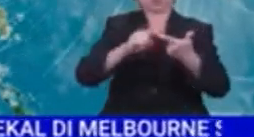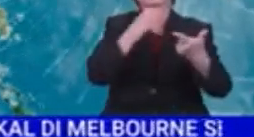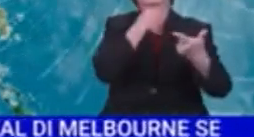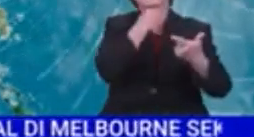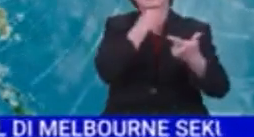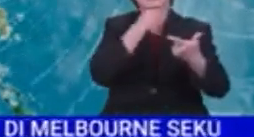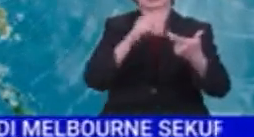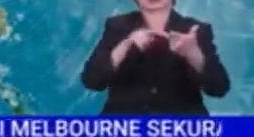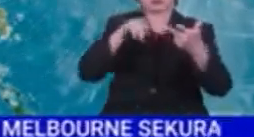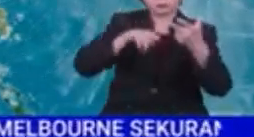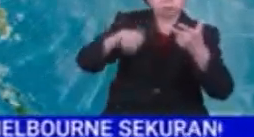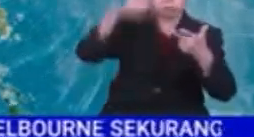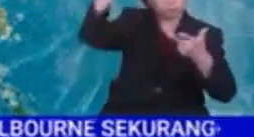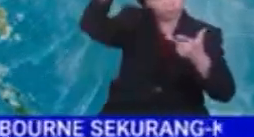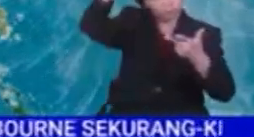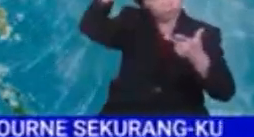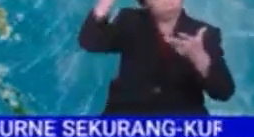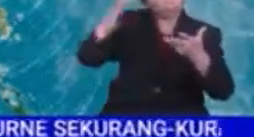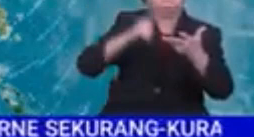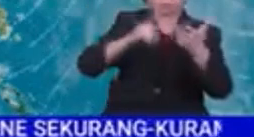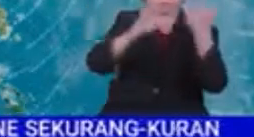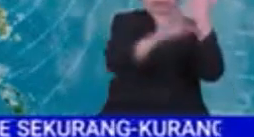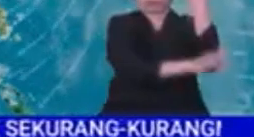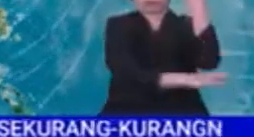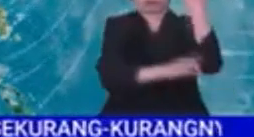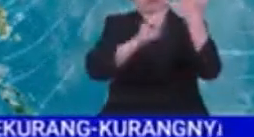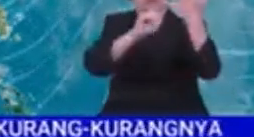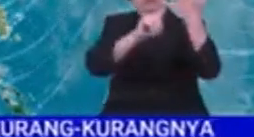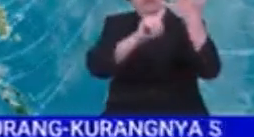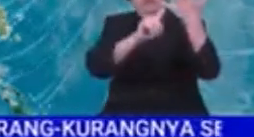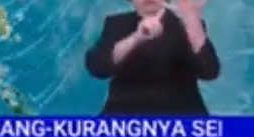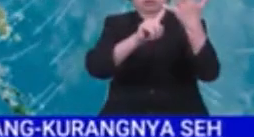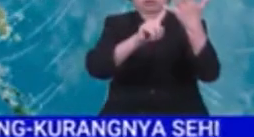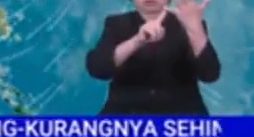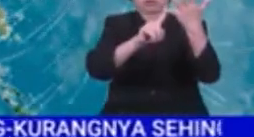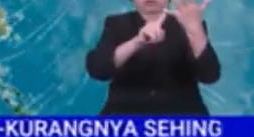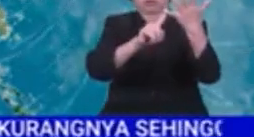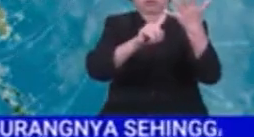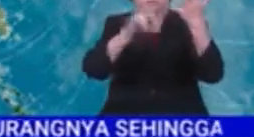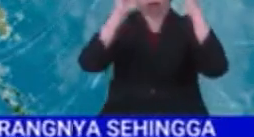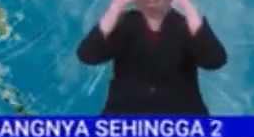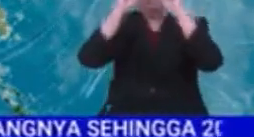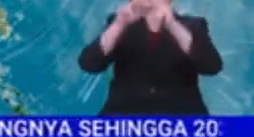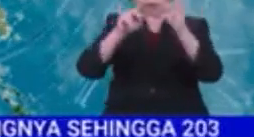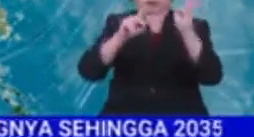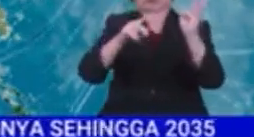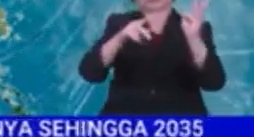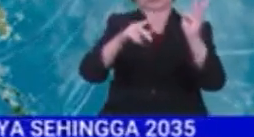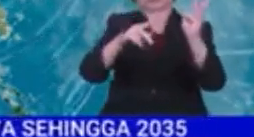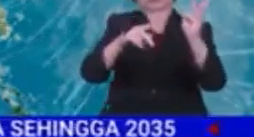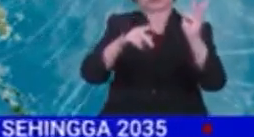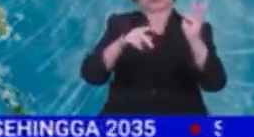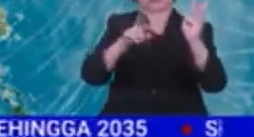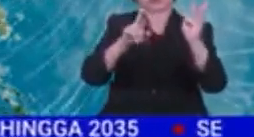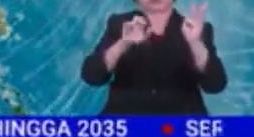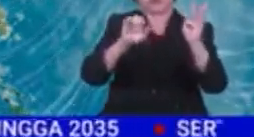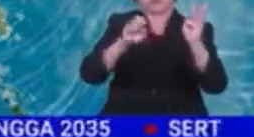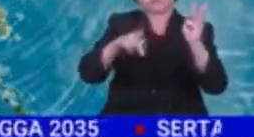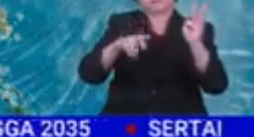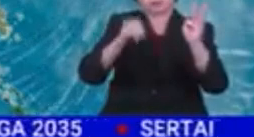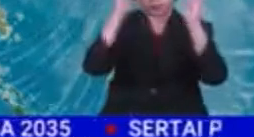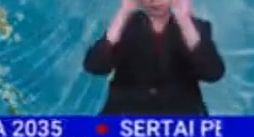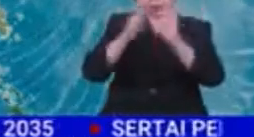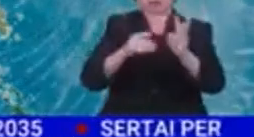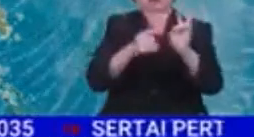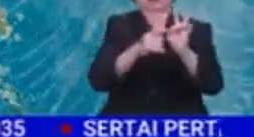perak dalam negeri Selangor negeri sembilan dan juga disekitar bahagian Kuantan pekan dan juga rompe Negeri Pahang